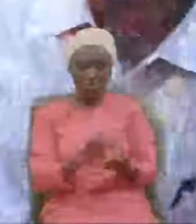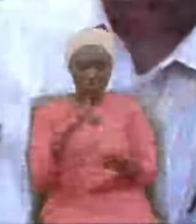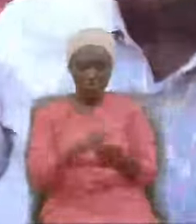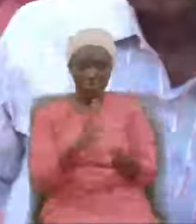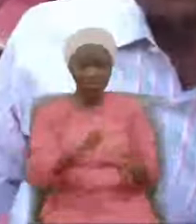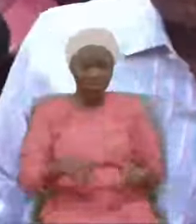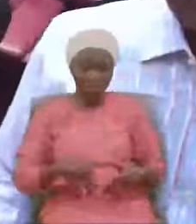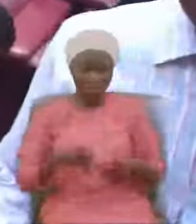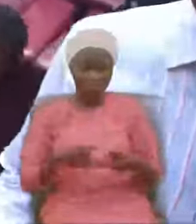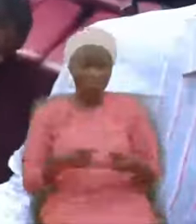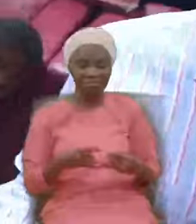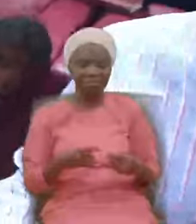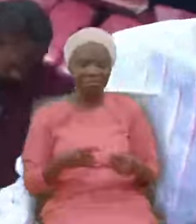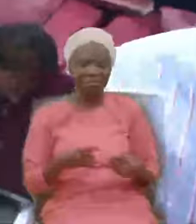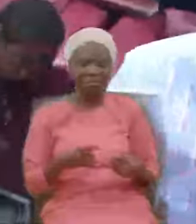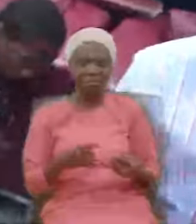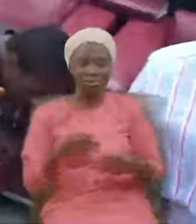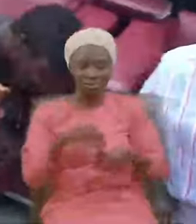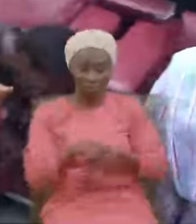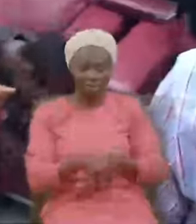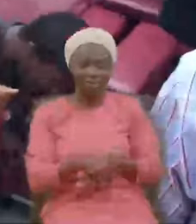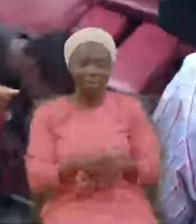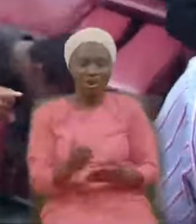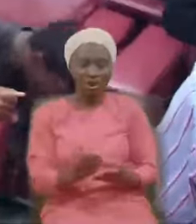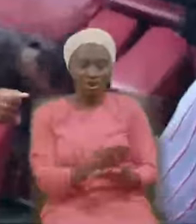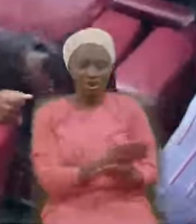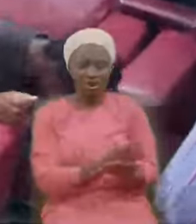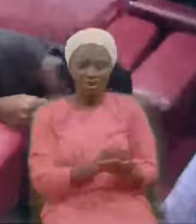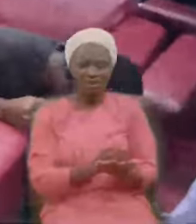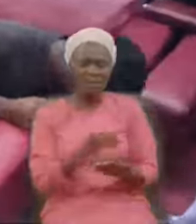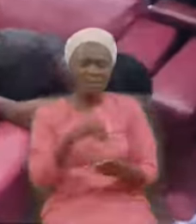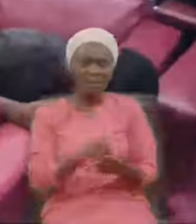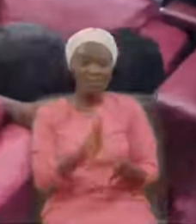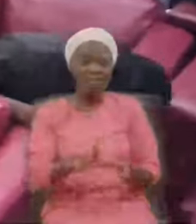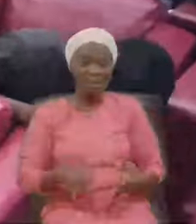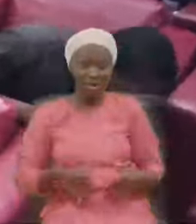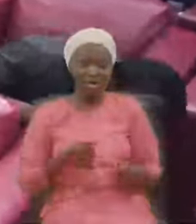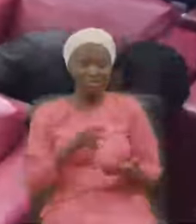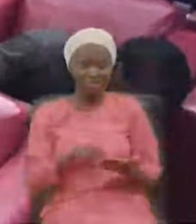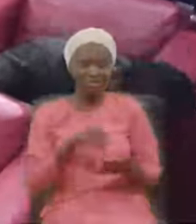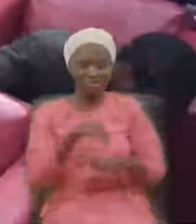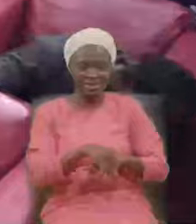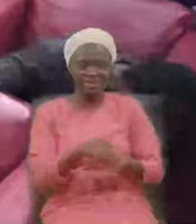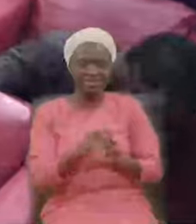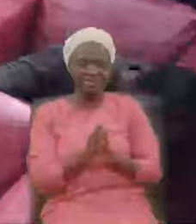Le rétablissement dans votre vie ce jour. La guérison pour vous ce soir.